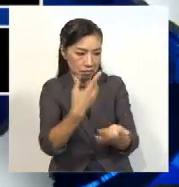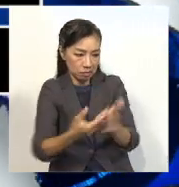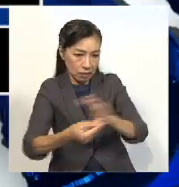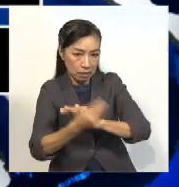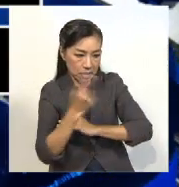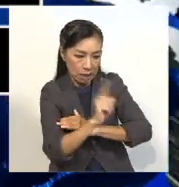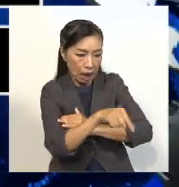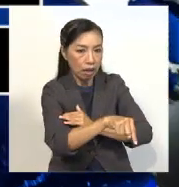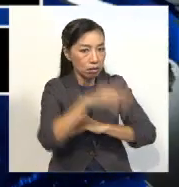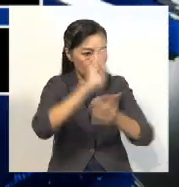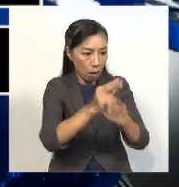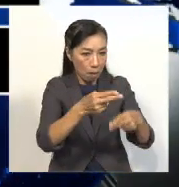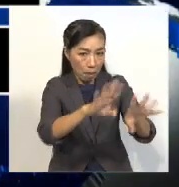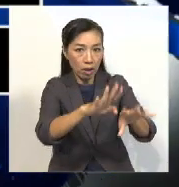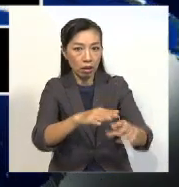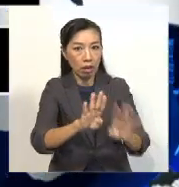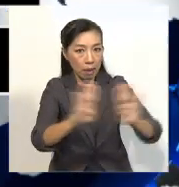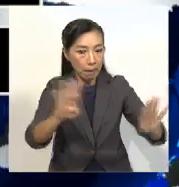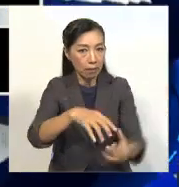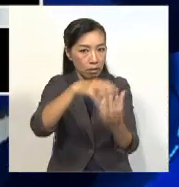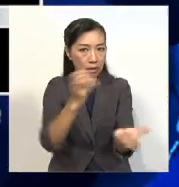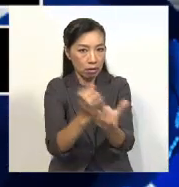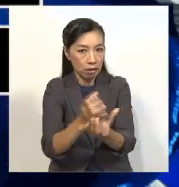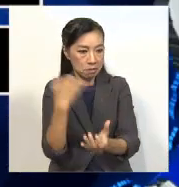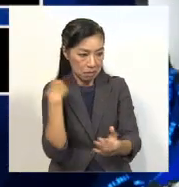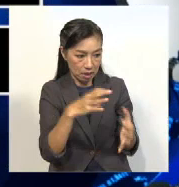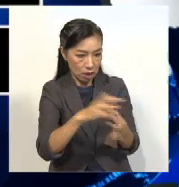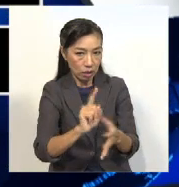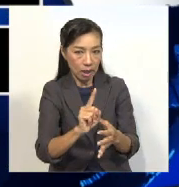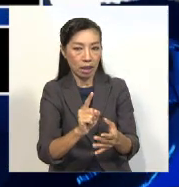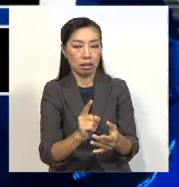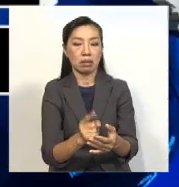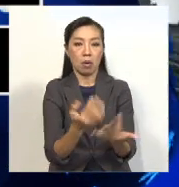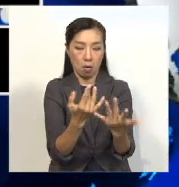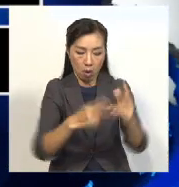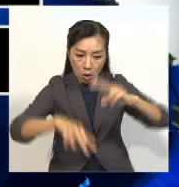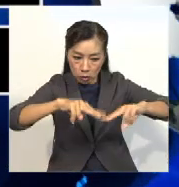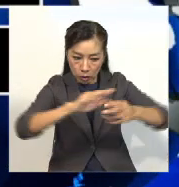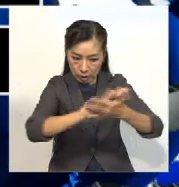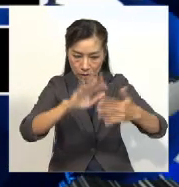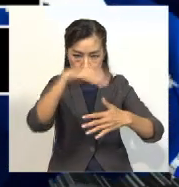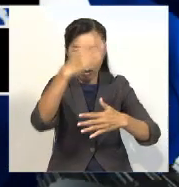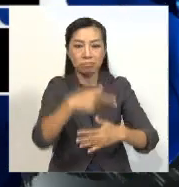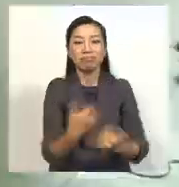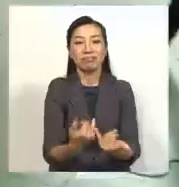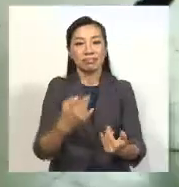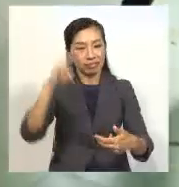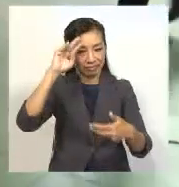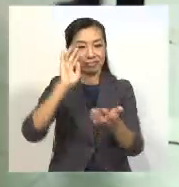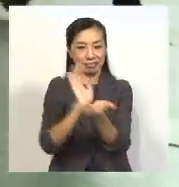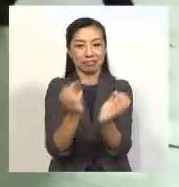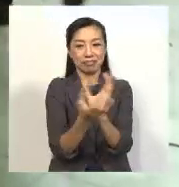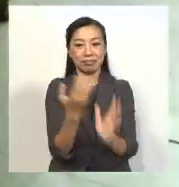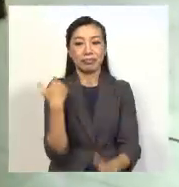ประโยชน์แล้วก็ปล่อยปละละเลยให้มีการเปิดบ่อนพนันในพื้นที่หรือไม่ค่ะ เรียกว่าสะเทือนทั้งสถานีตำรวจนะครับ